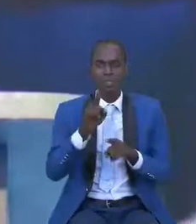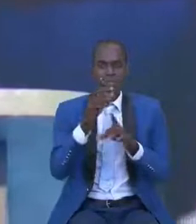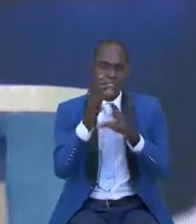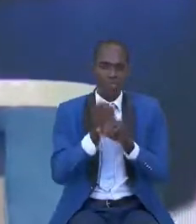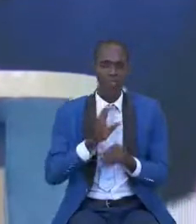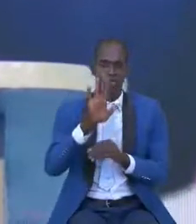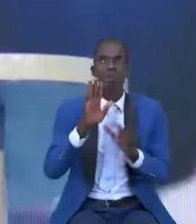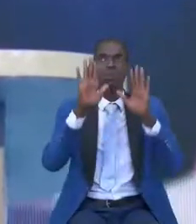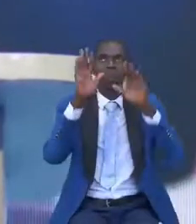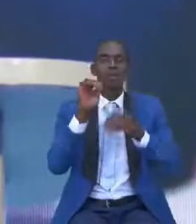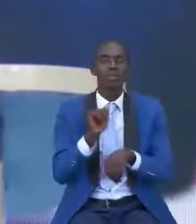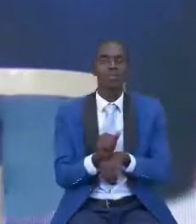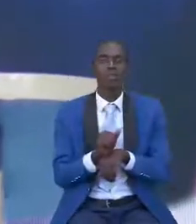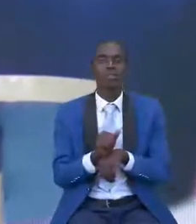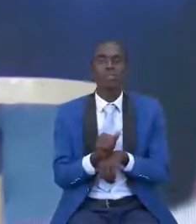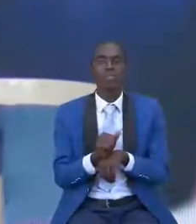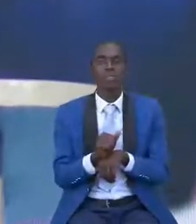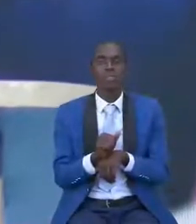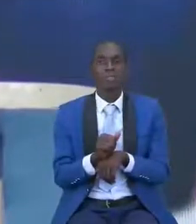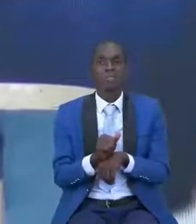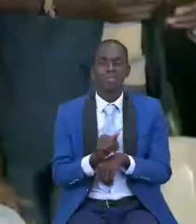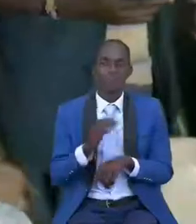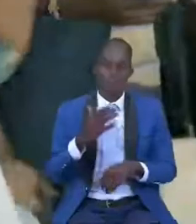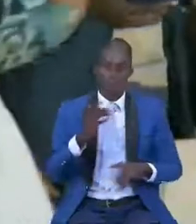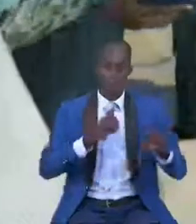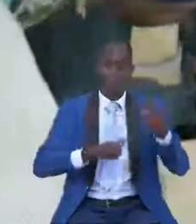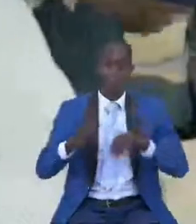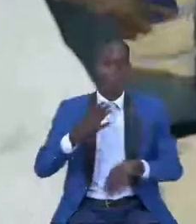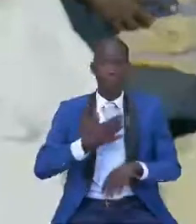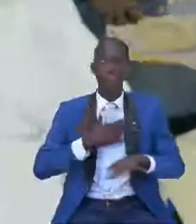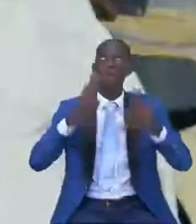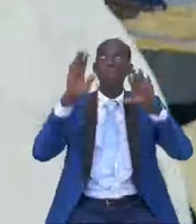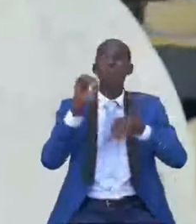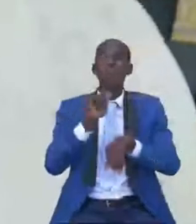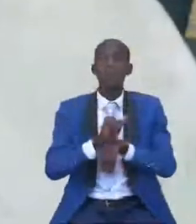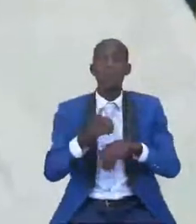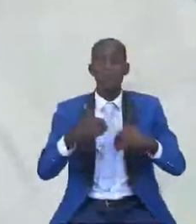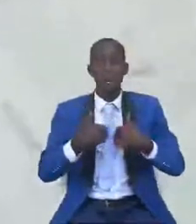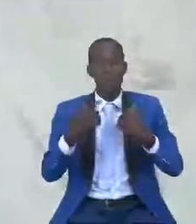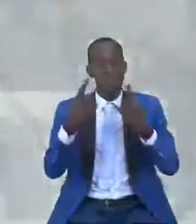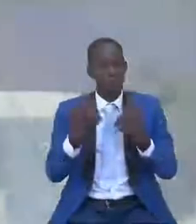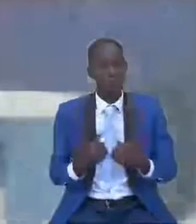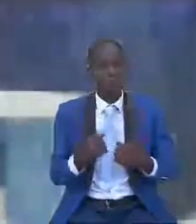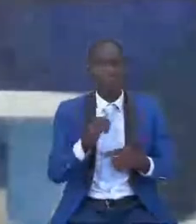Vous allez vous lever maintenant comme vous recevez vos miracles. Mon miracle est venu.